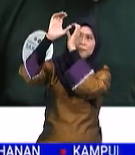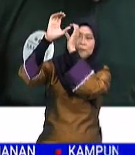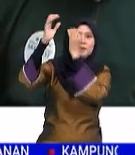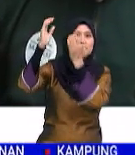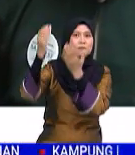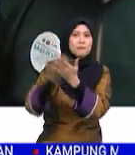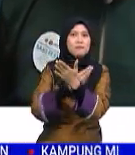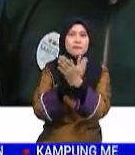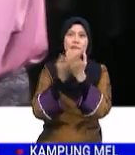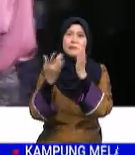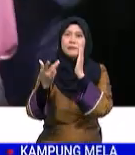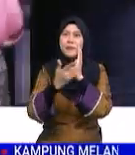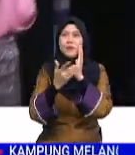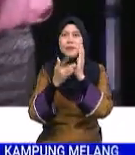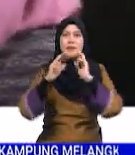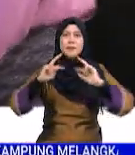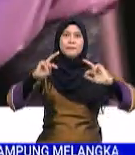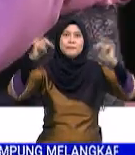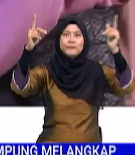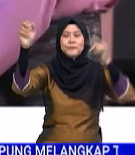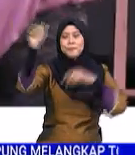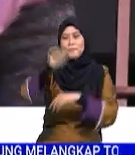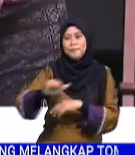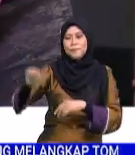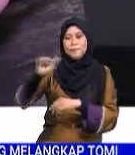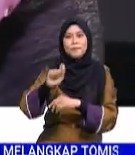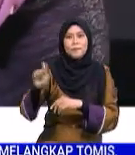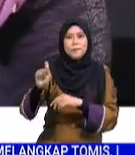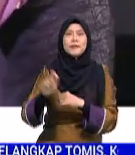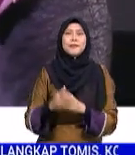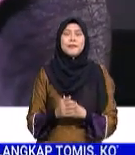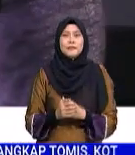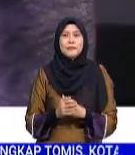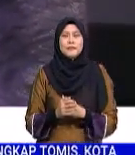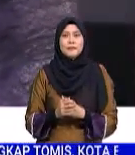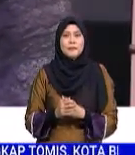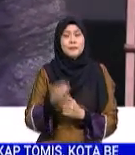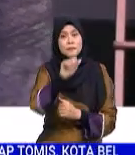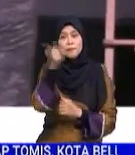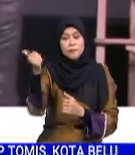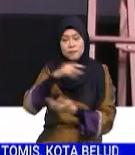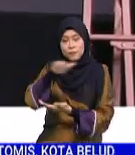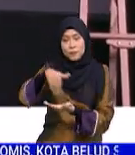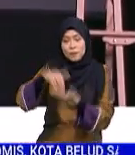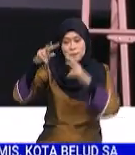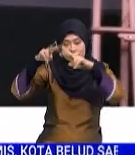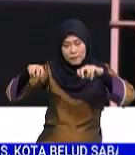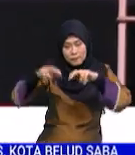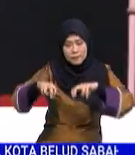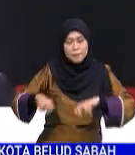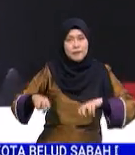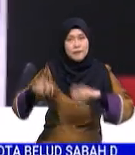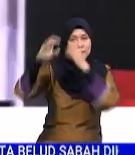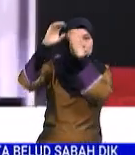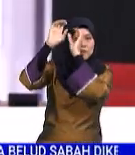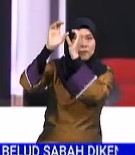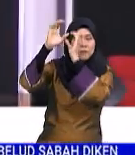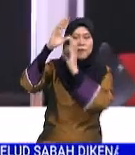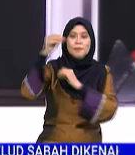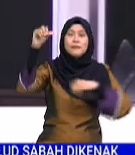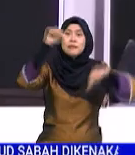termodern di Asia Tenggara Hai Selain sebagai pusat kajian ekonomi serta pusat